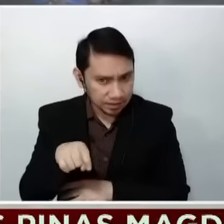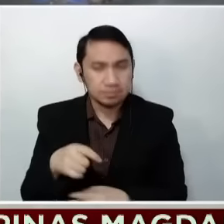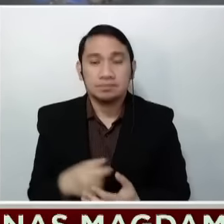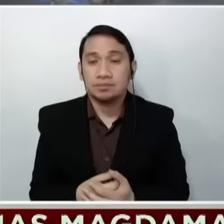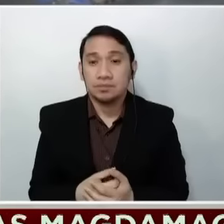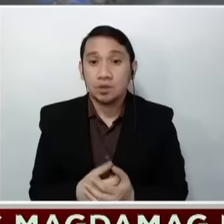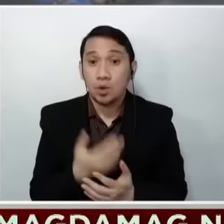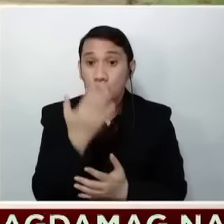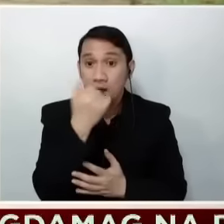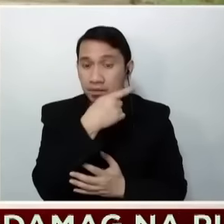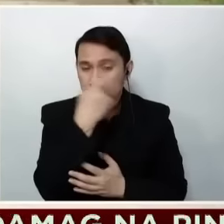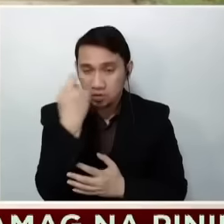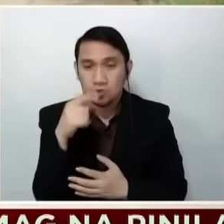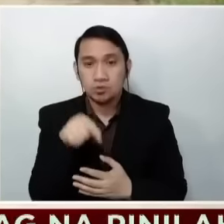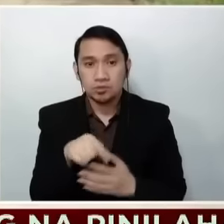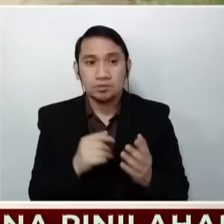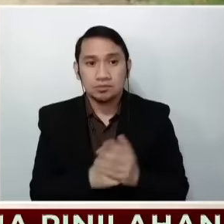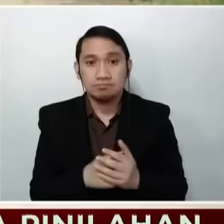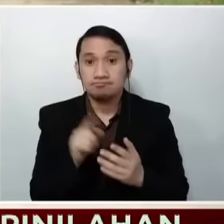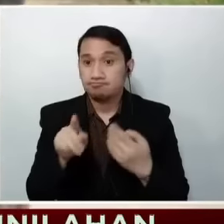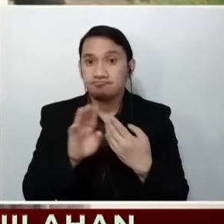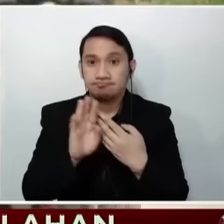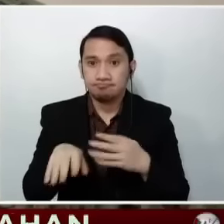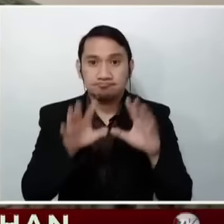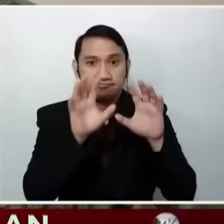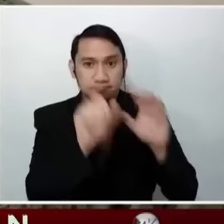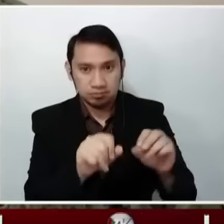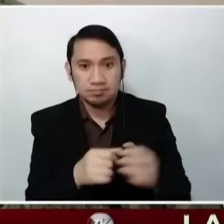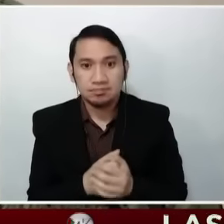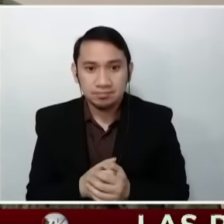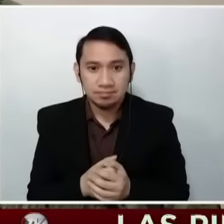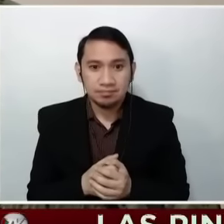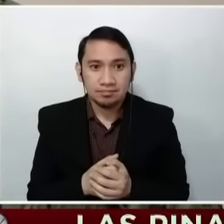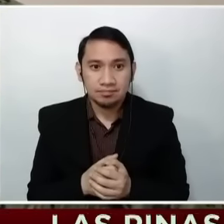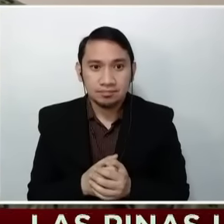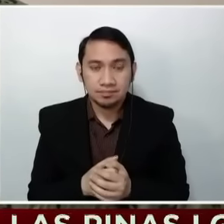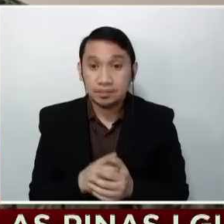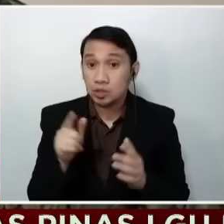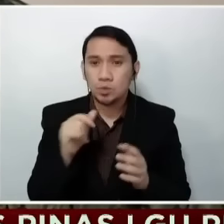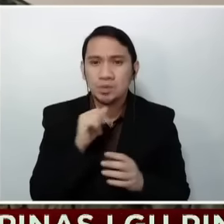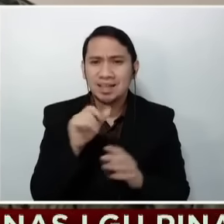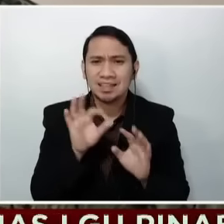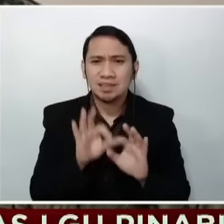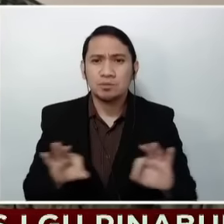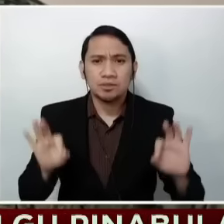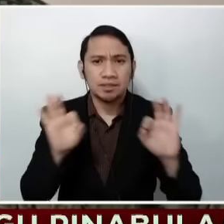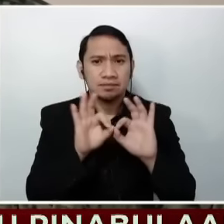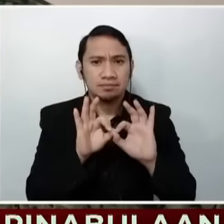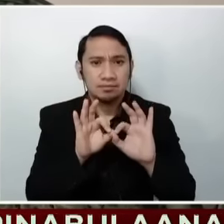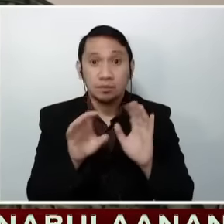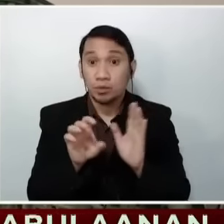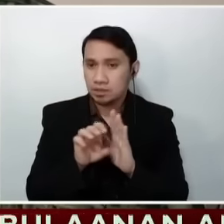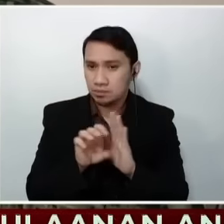to barracks lang ang aabutin ninyo. Yung mga hindi essentials na pupunta, kumbaga yung pupunta sa